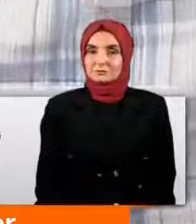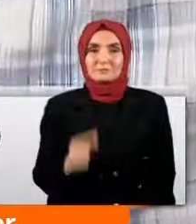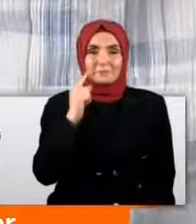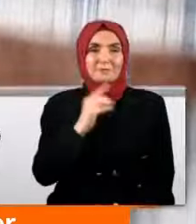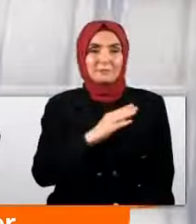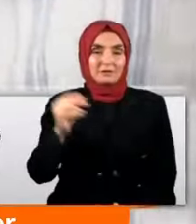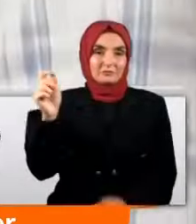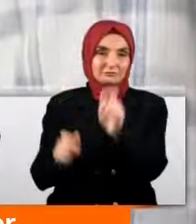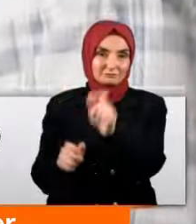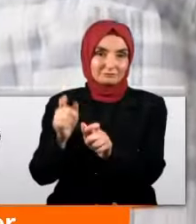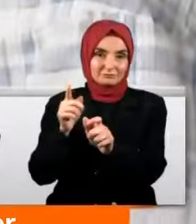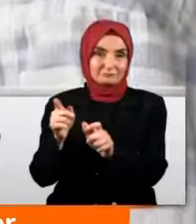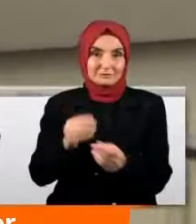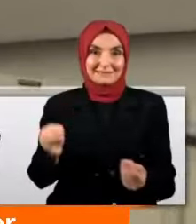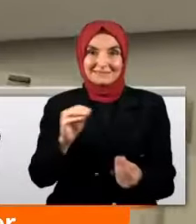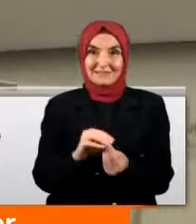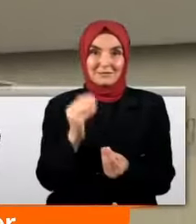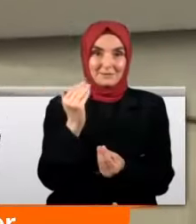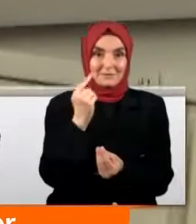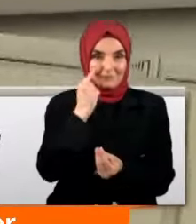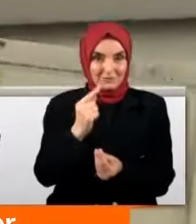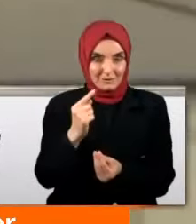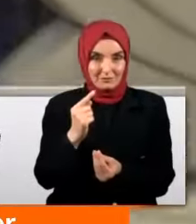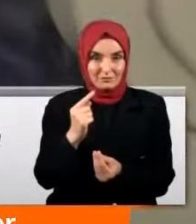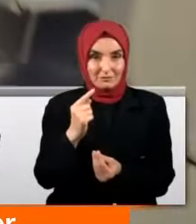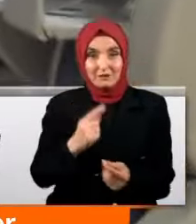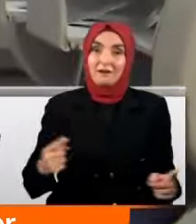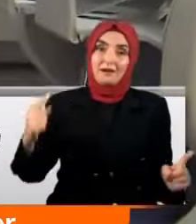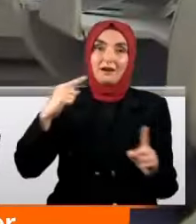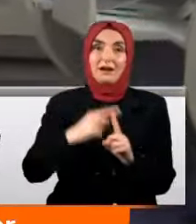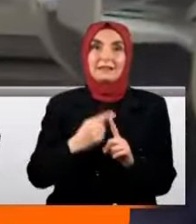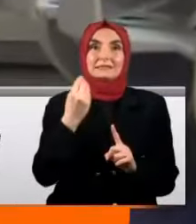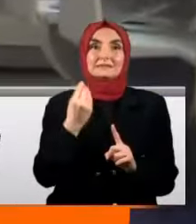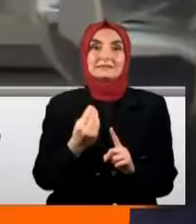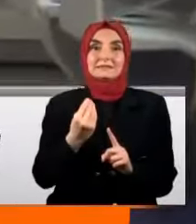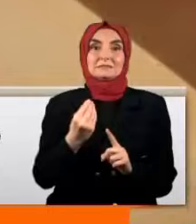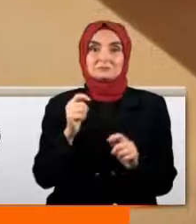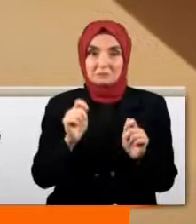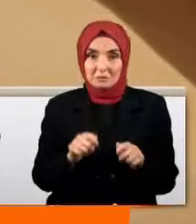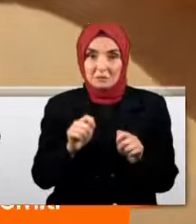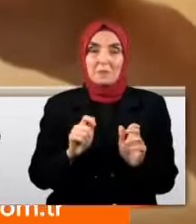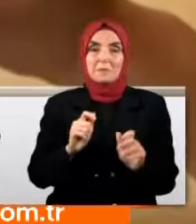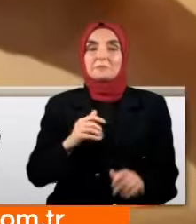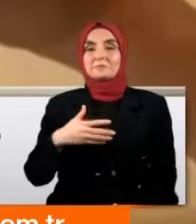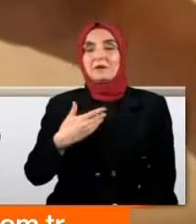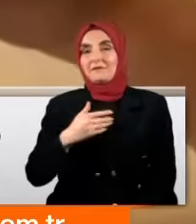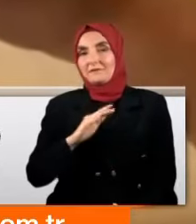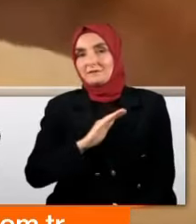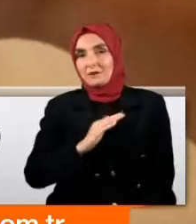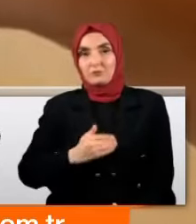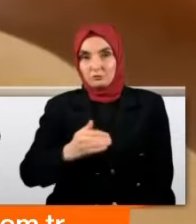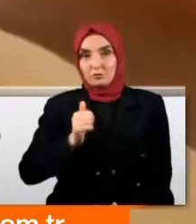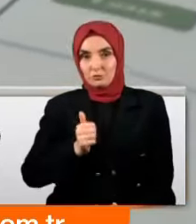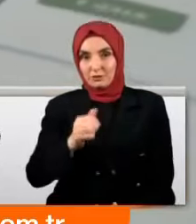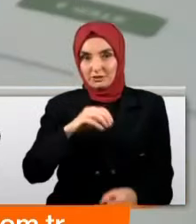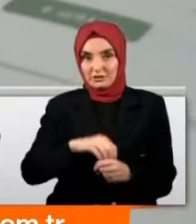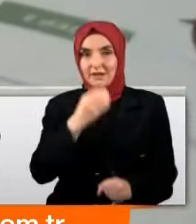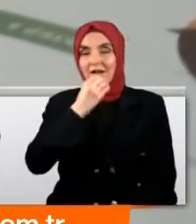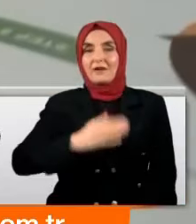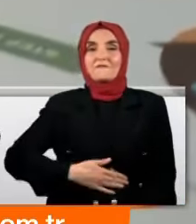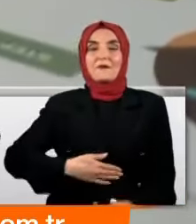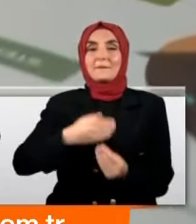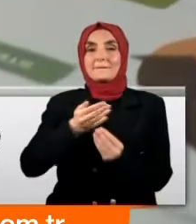Milyonlar alacakları zam gibi ek iyileştirme yapılır mı sorusunun yanıtını da merak ediyor. Önümüzdeki günlerde refah payı, kök